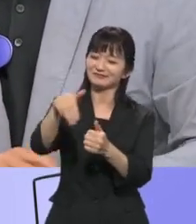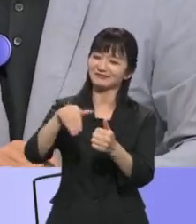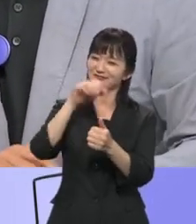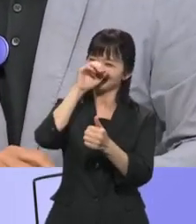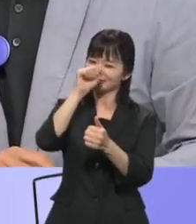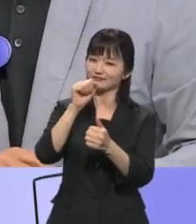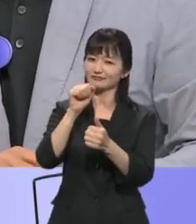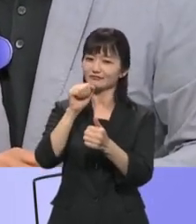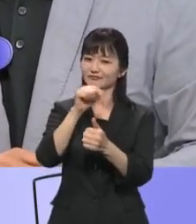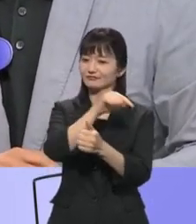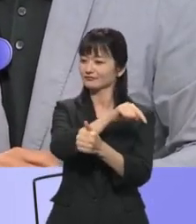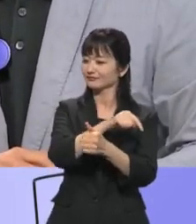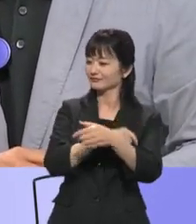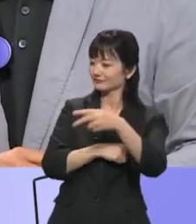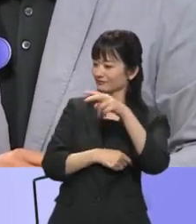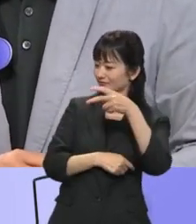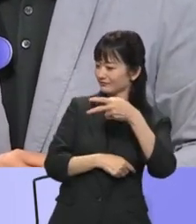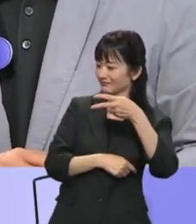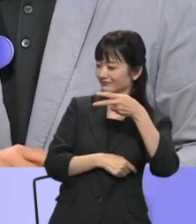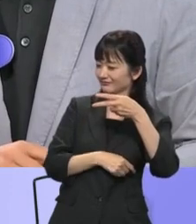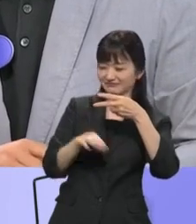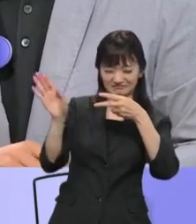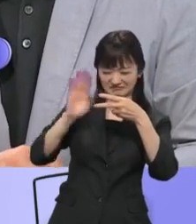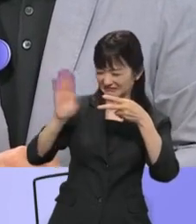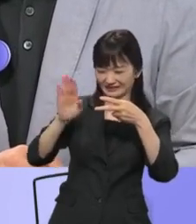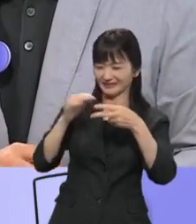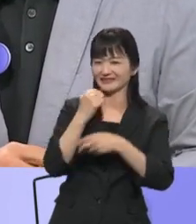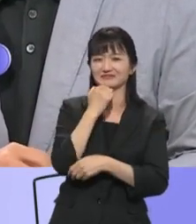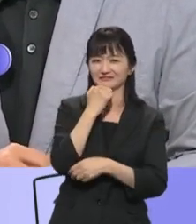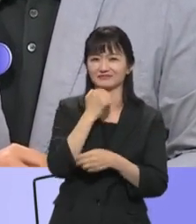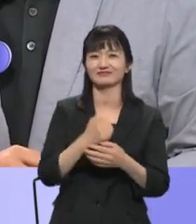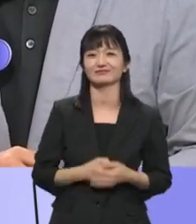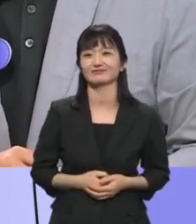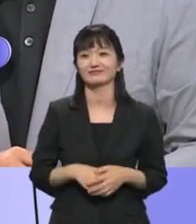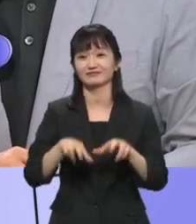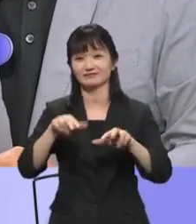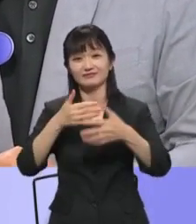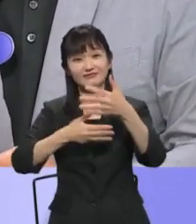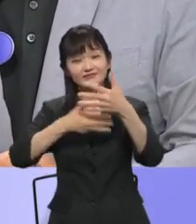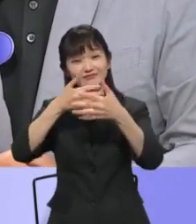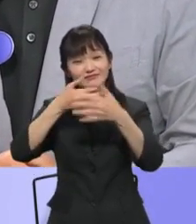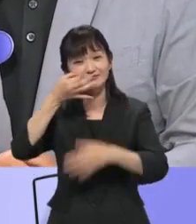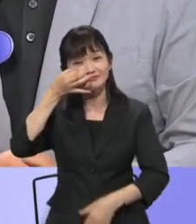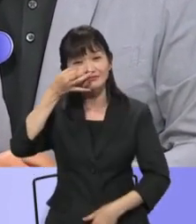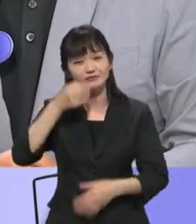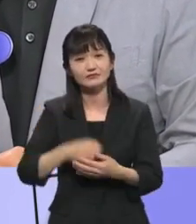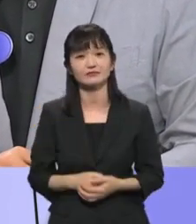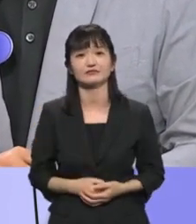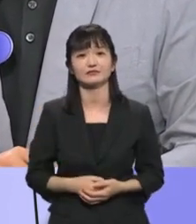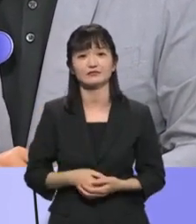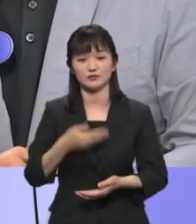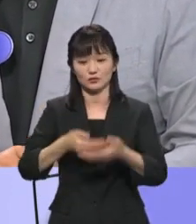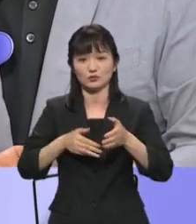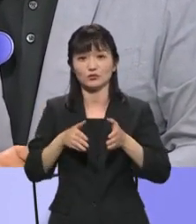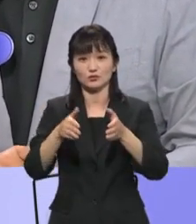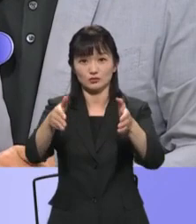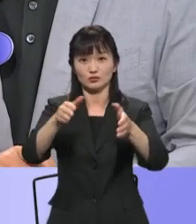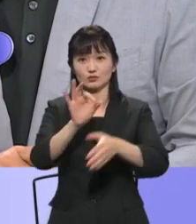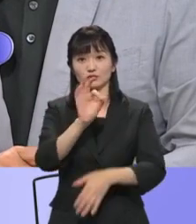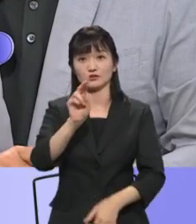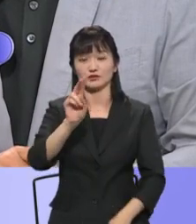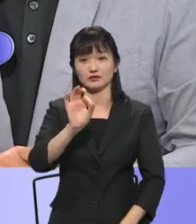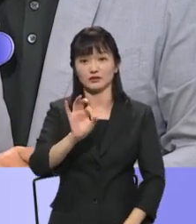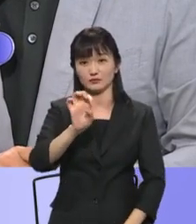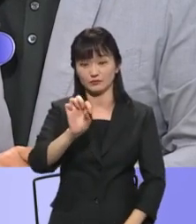옆에서 박진규 앵커가 그럴 리 없다고요 웃고 있습니다 지금 영상으로 좀 봤는데요 백제와 선언 이후에 처음으로